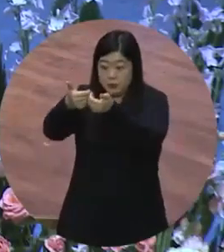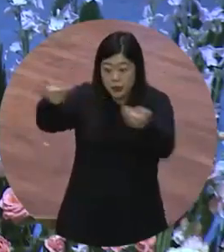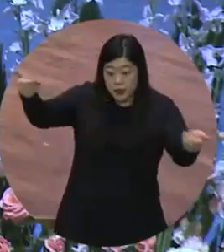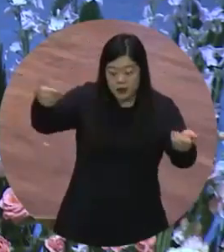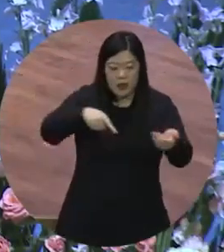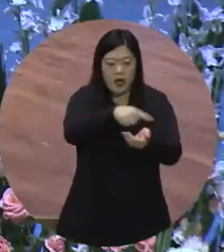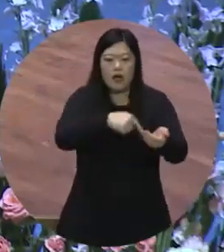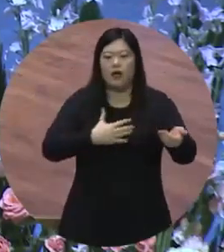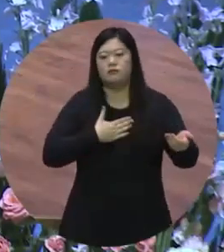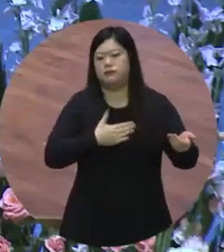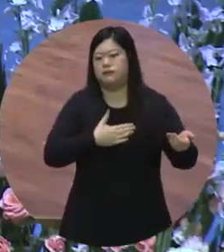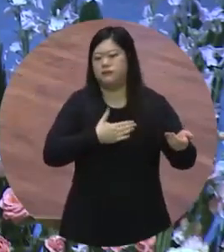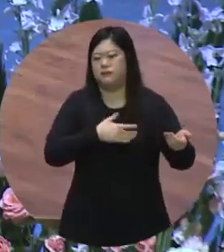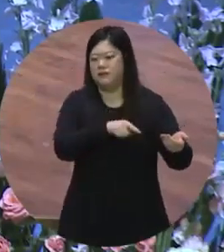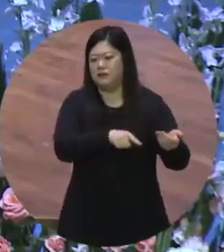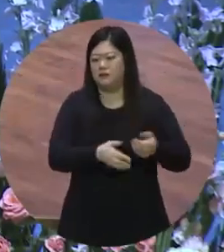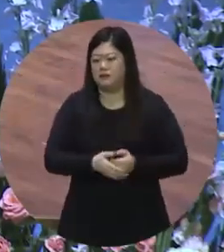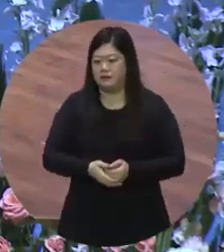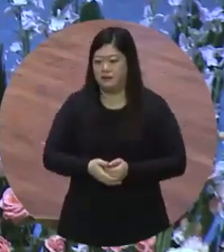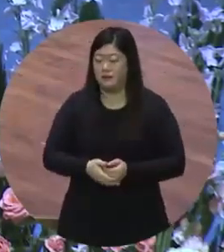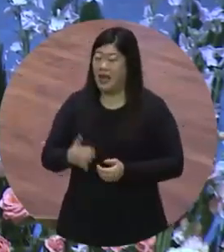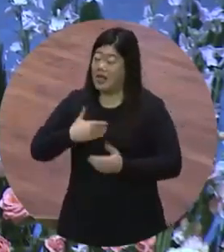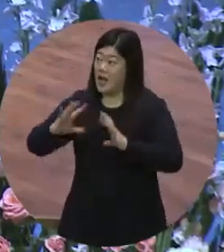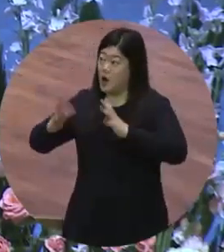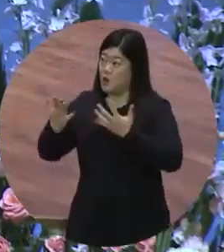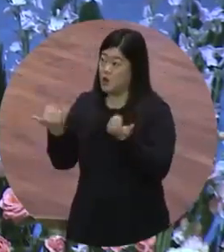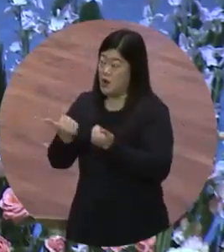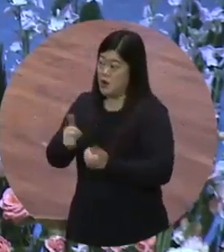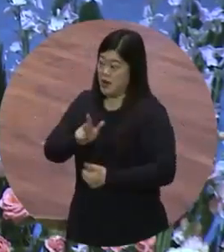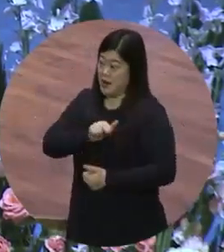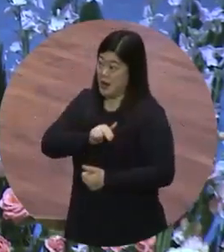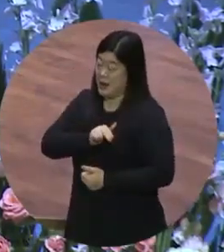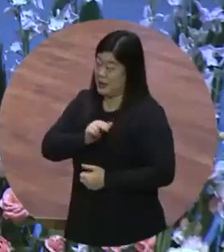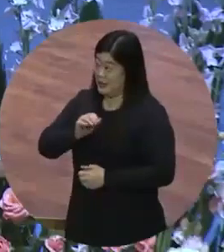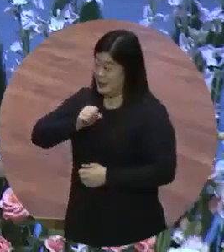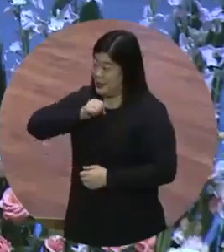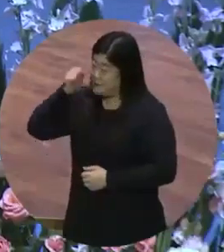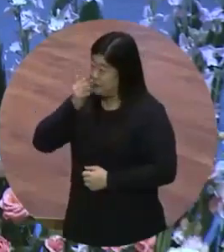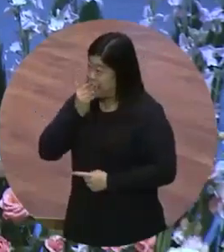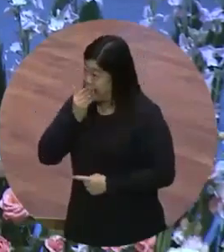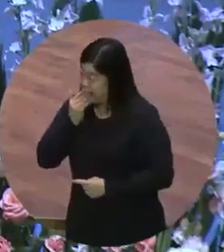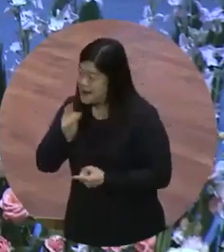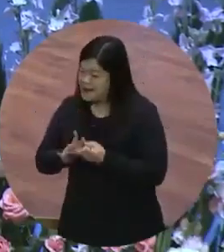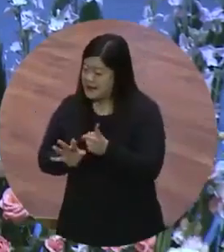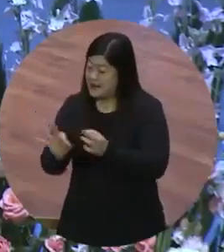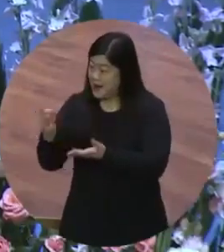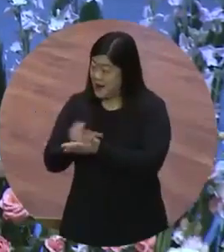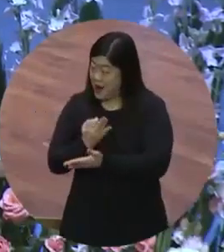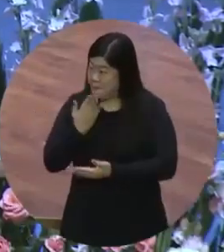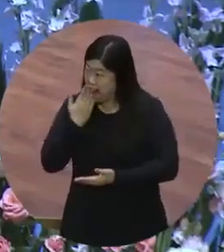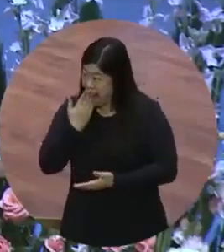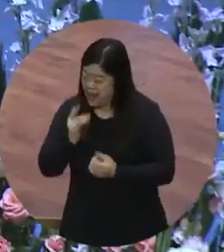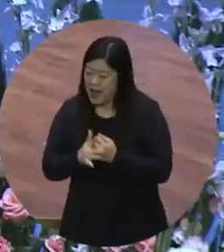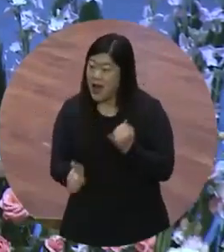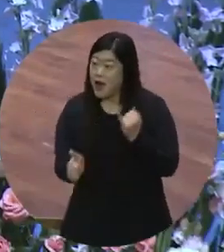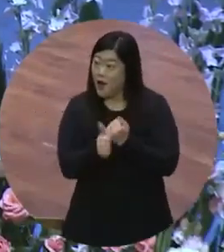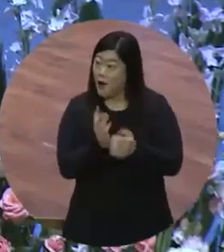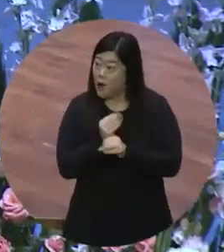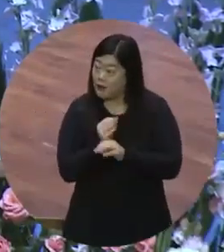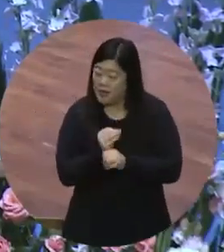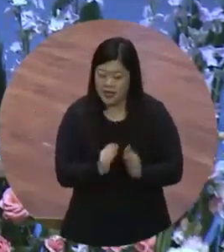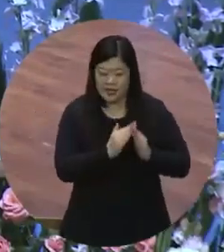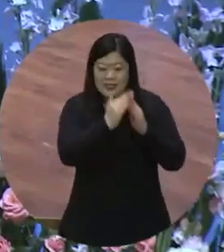내가 대선에 나가면 되겠냐? 내 국회의원 나가면 되겠냐? 내 이 장사하면 되겠냐? 내 저 사람하고 결혼하면 되겠냐? 내 이사를 어디 가면